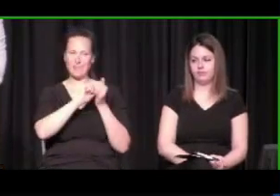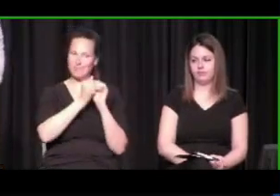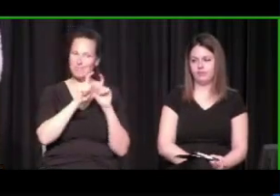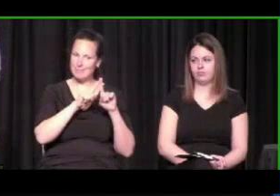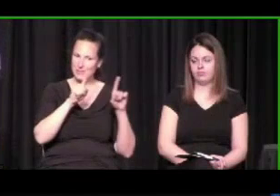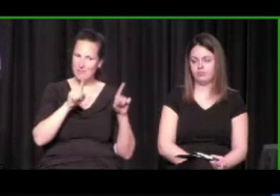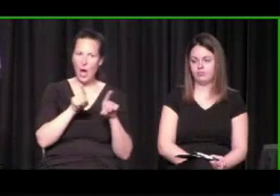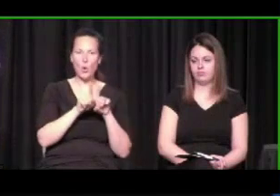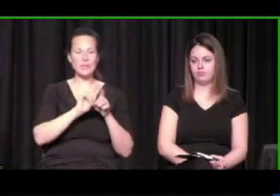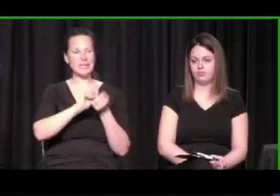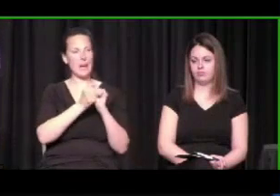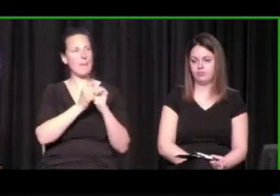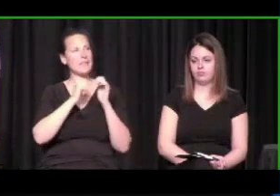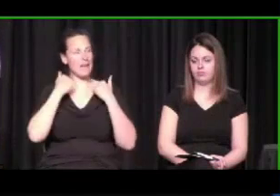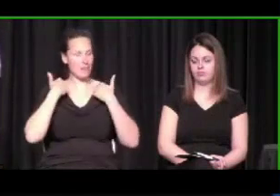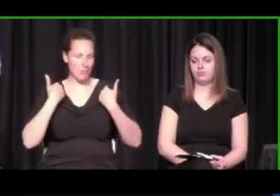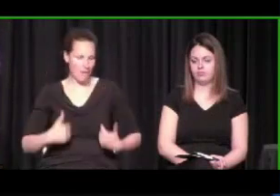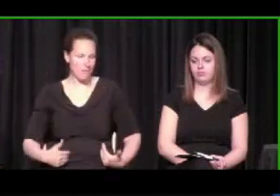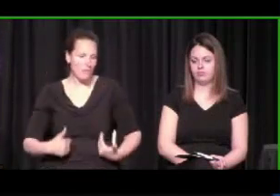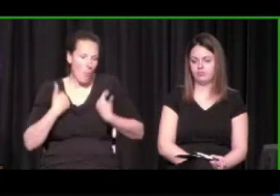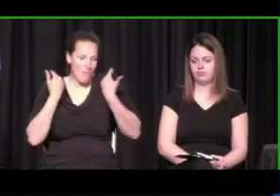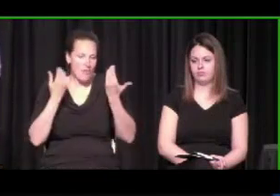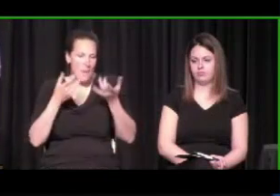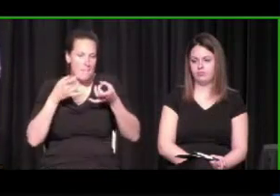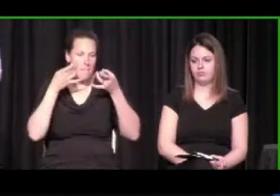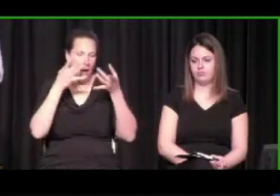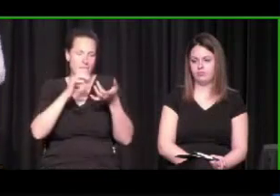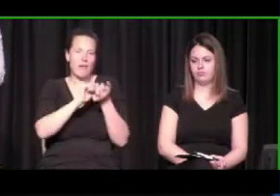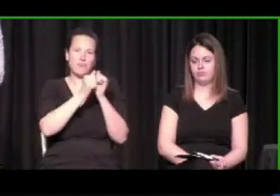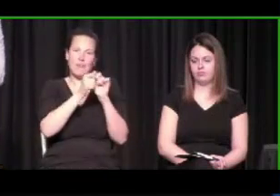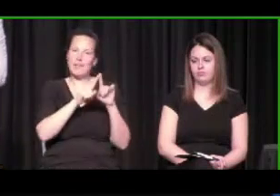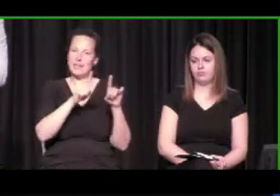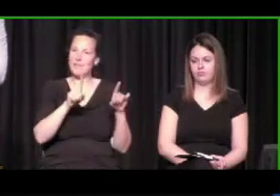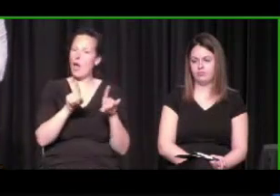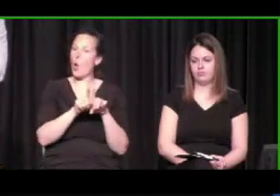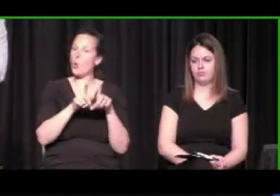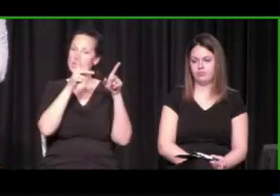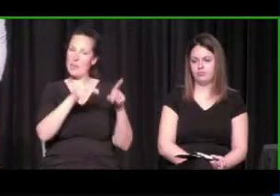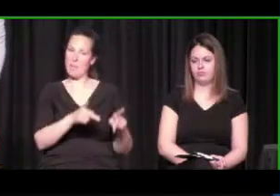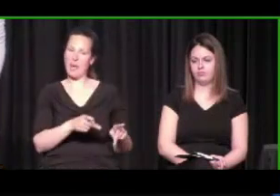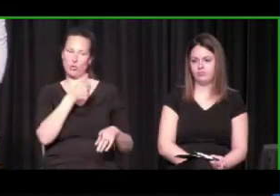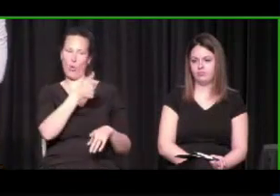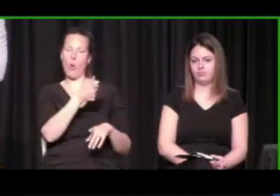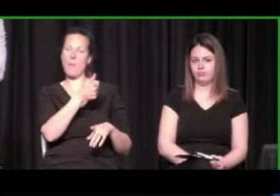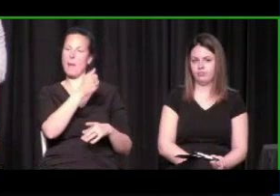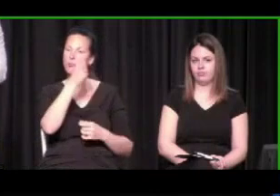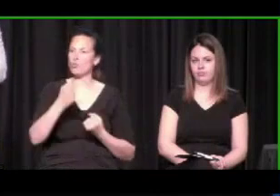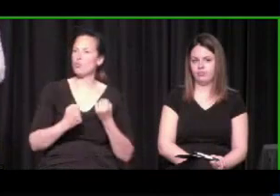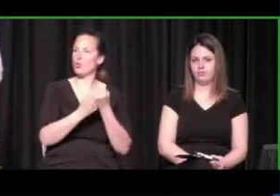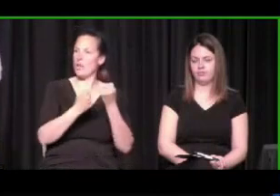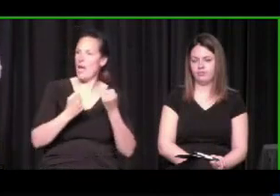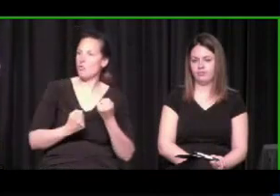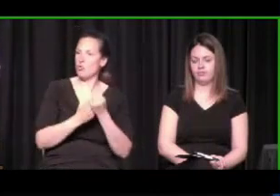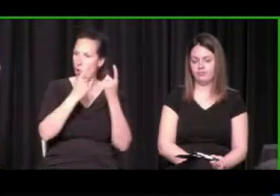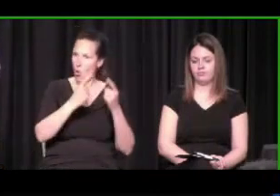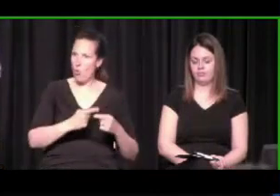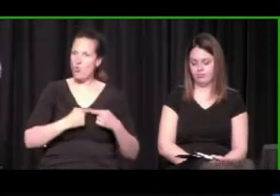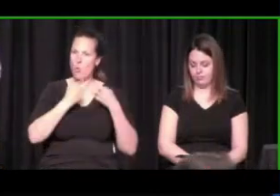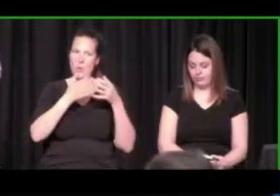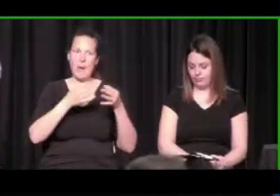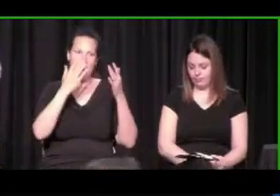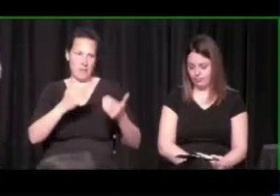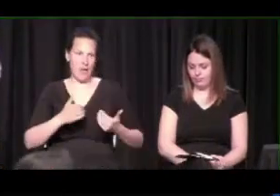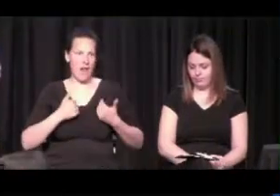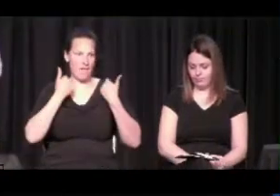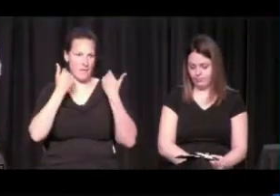adaptatives qui ont été différentes tout au cours de la vie. Donc, de personnes qui ont généralement aussi profité d'un soutien particulier tout au